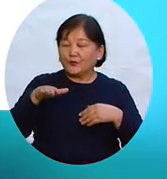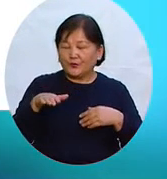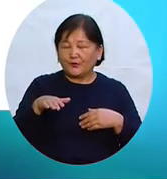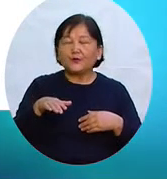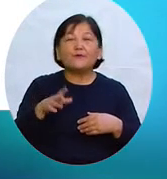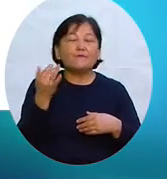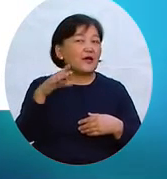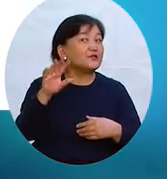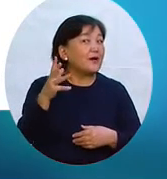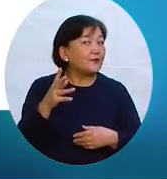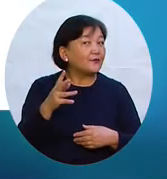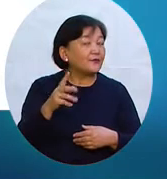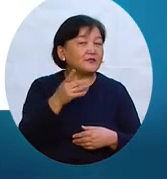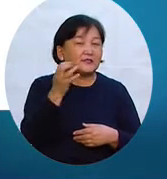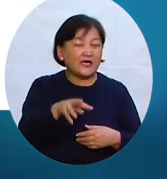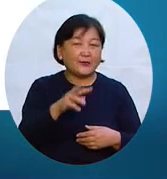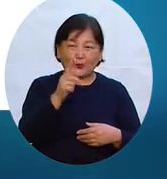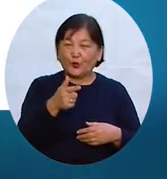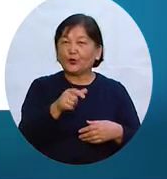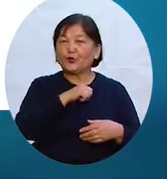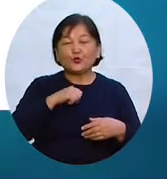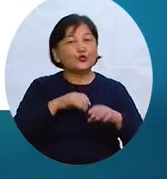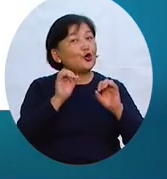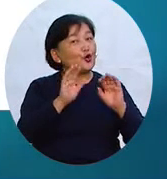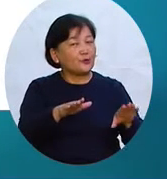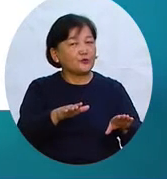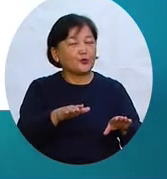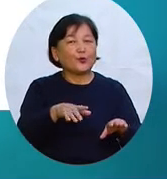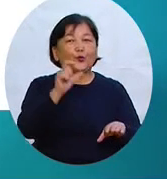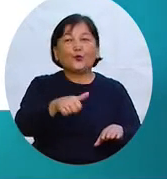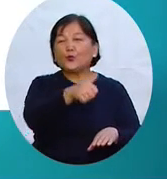тийм ээ. Хүн болгон өөр өөр шүү дээ.